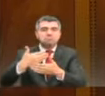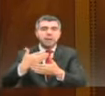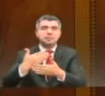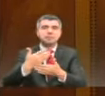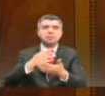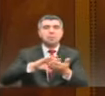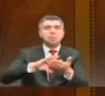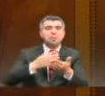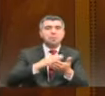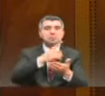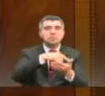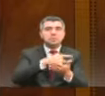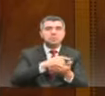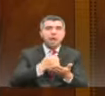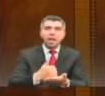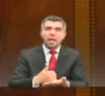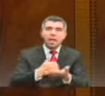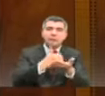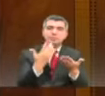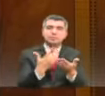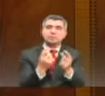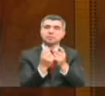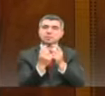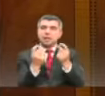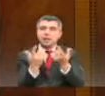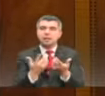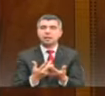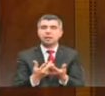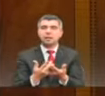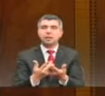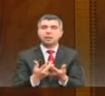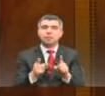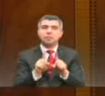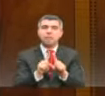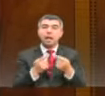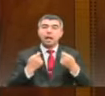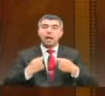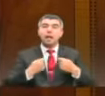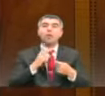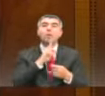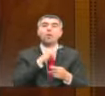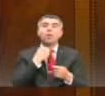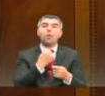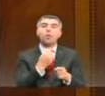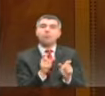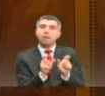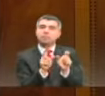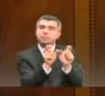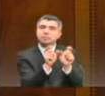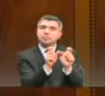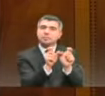الاستراتيجيات القطاعية وإحداث آلية تحت إشراف رئيس الحكومة تختص